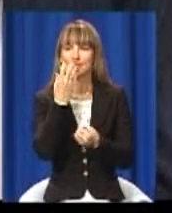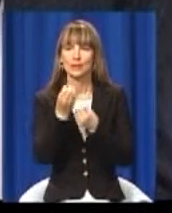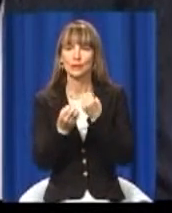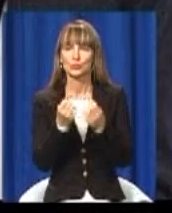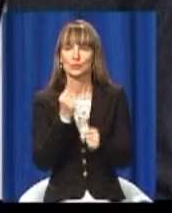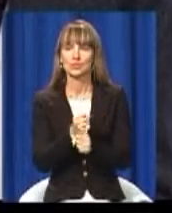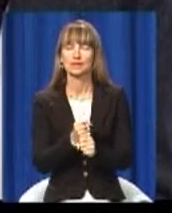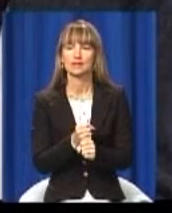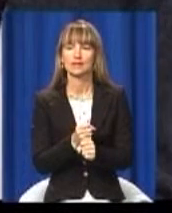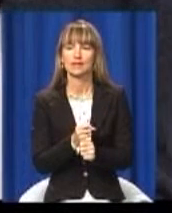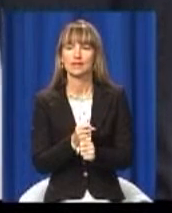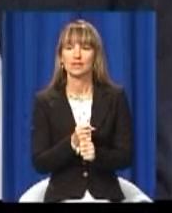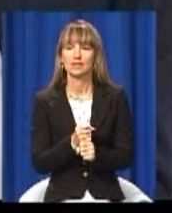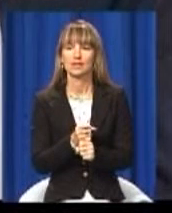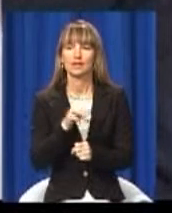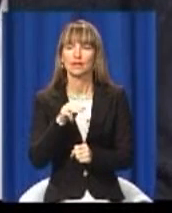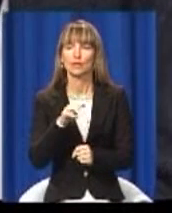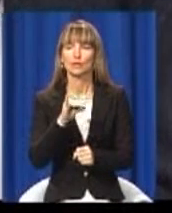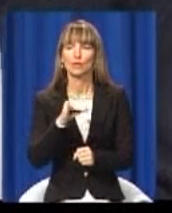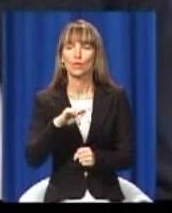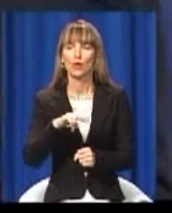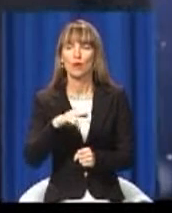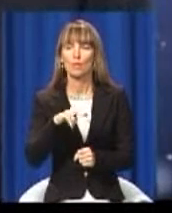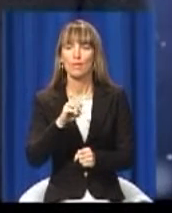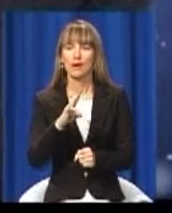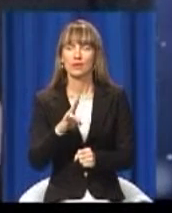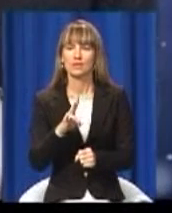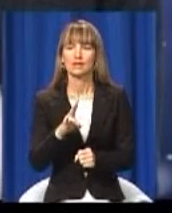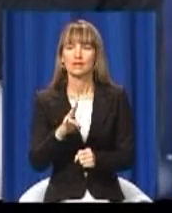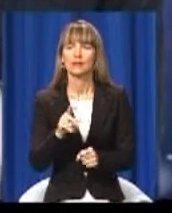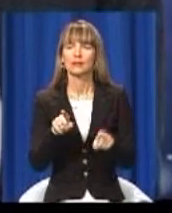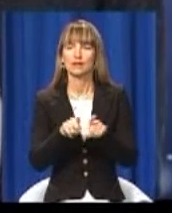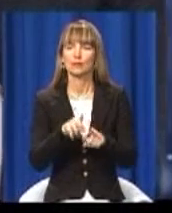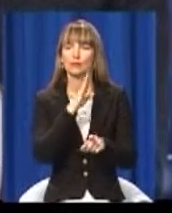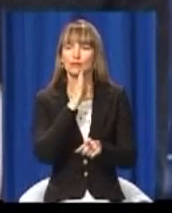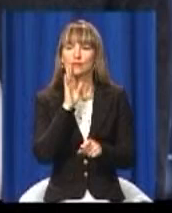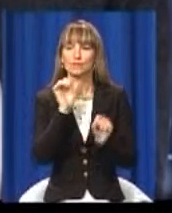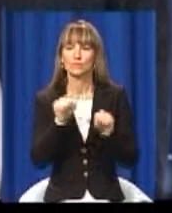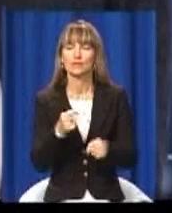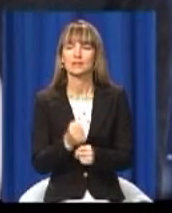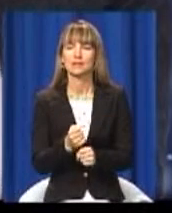цветочек, тюльпан. Можно маме